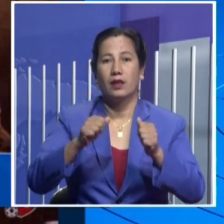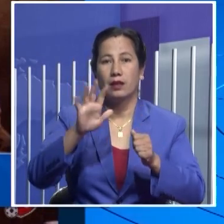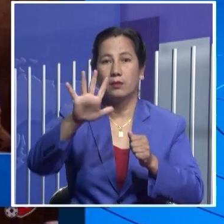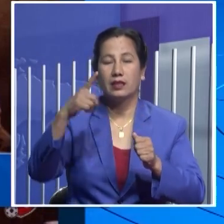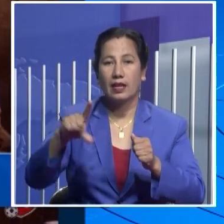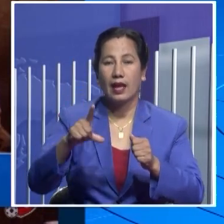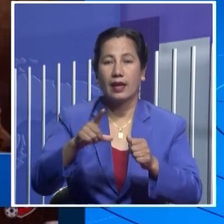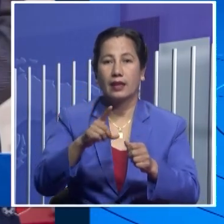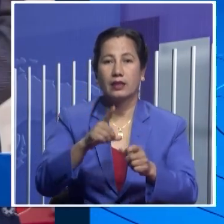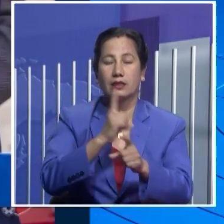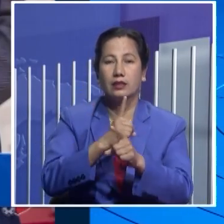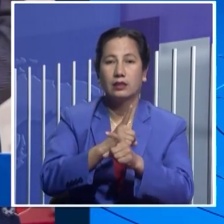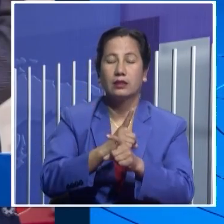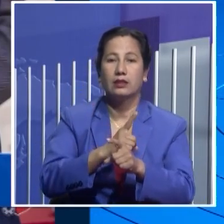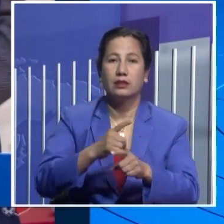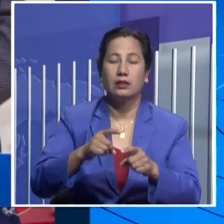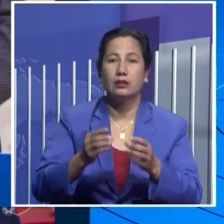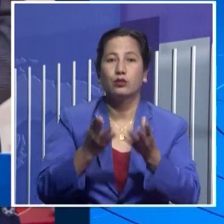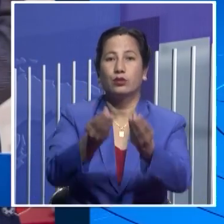सहित प्रशिक्षकहरू पुरस्कृत।